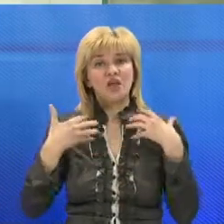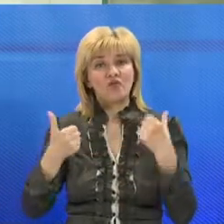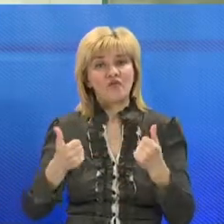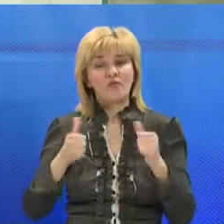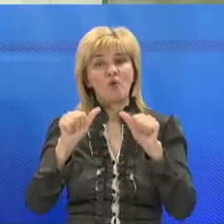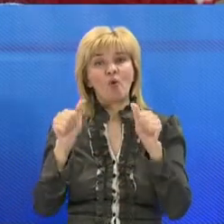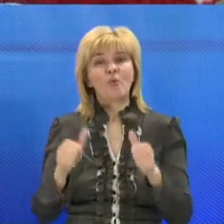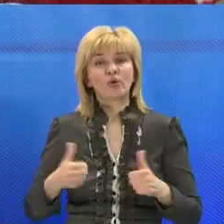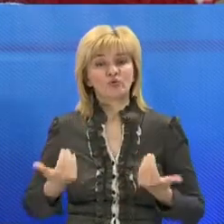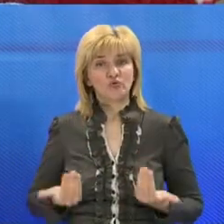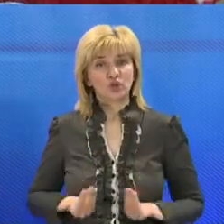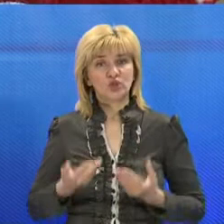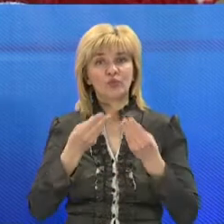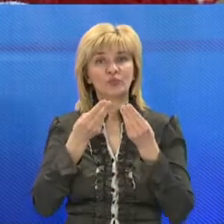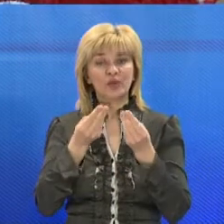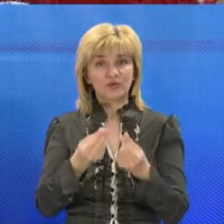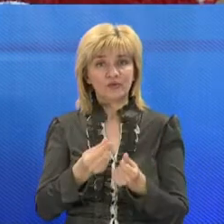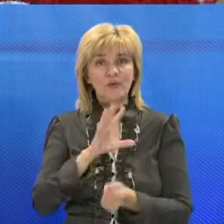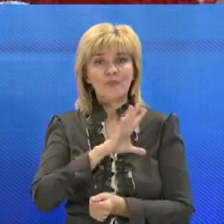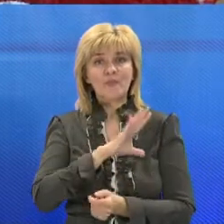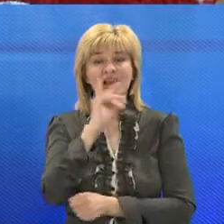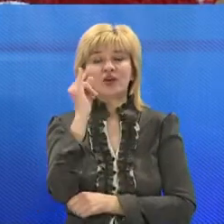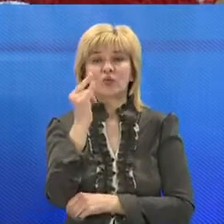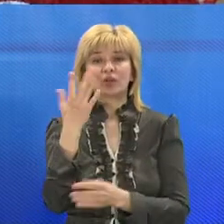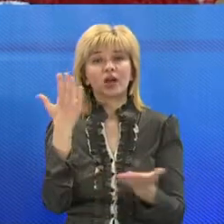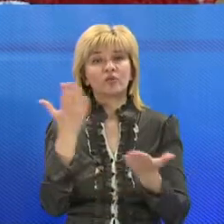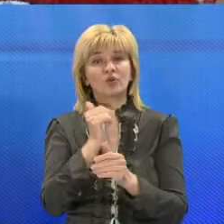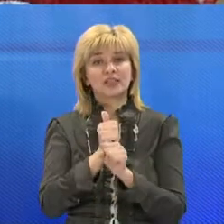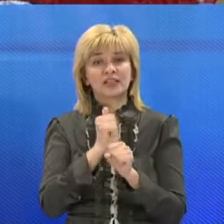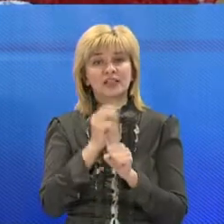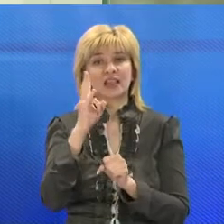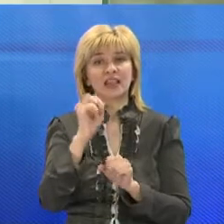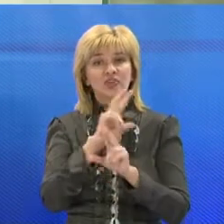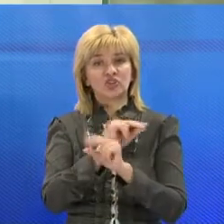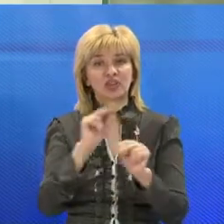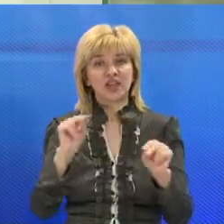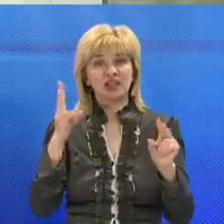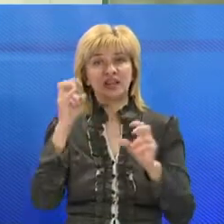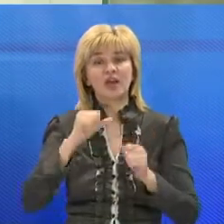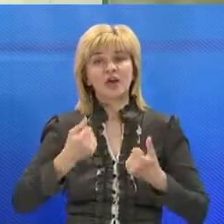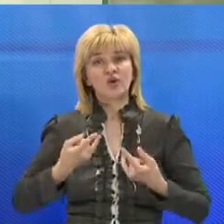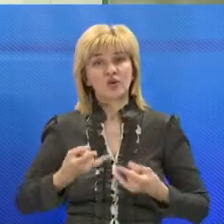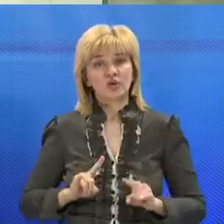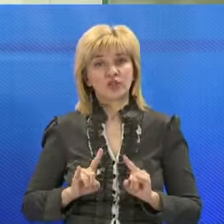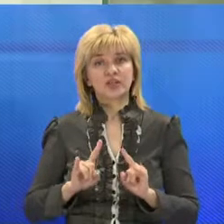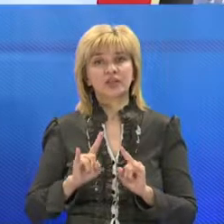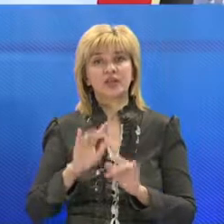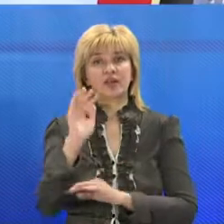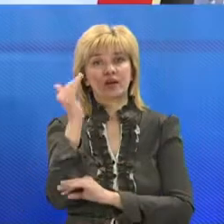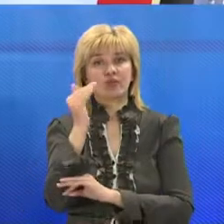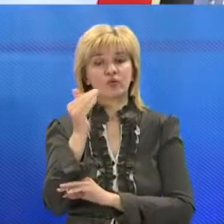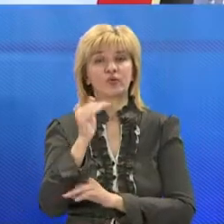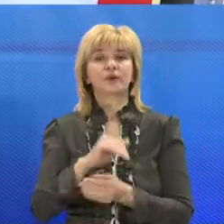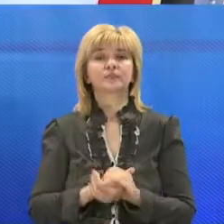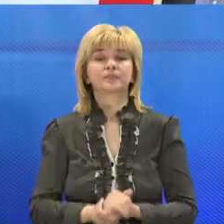жизни способствовала. Были куклы, которые делались на счастье, на рождение ребенка, пеленашка, например.